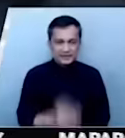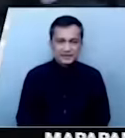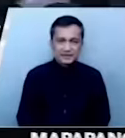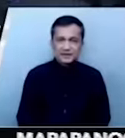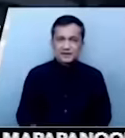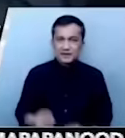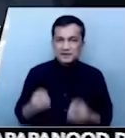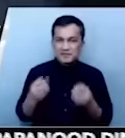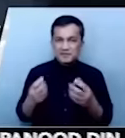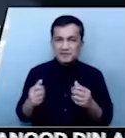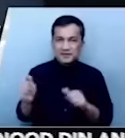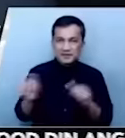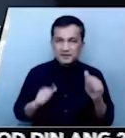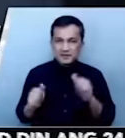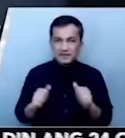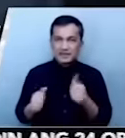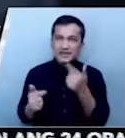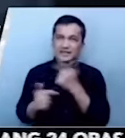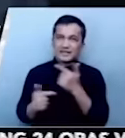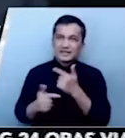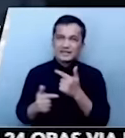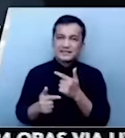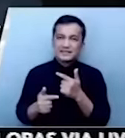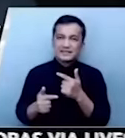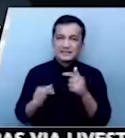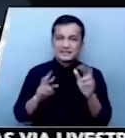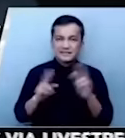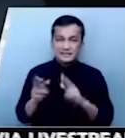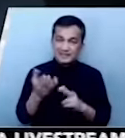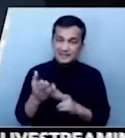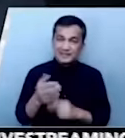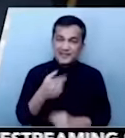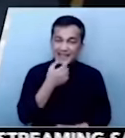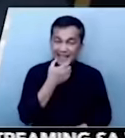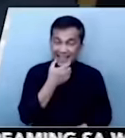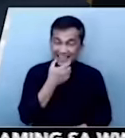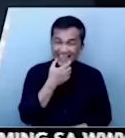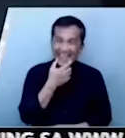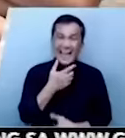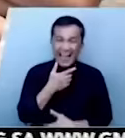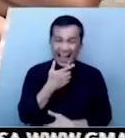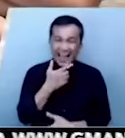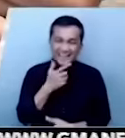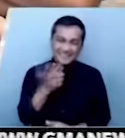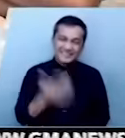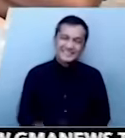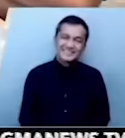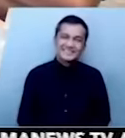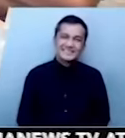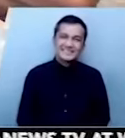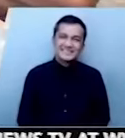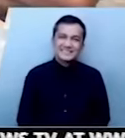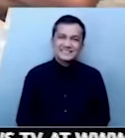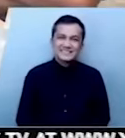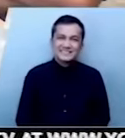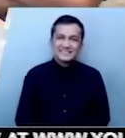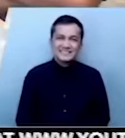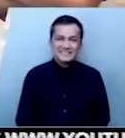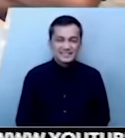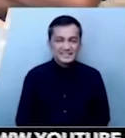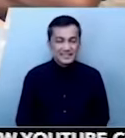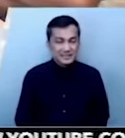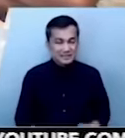pang katatawanan. Handa nyo na yung mga panga nyo at sasakit kayo sa kakatawa talaga. Sa Grand Media